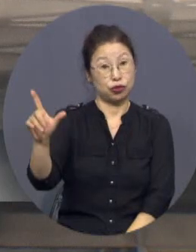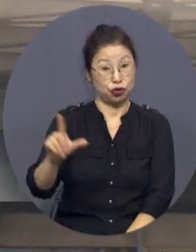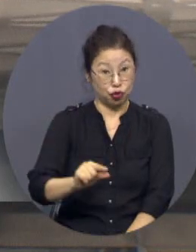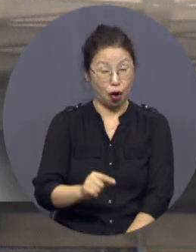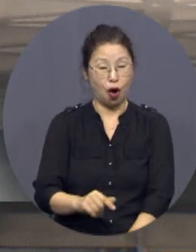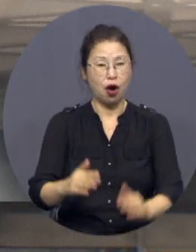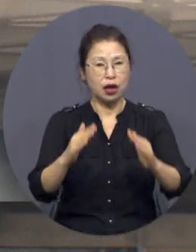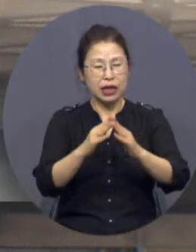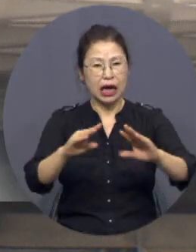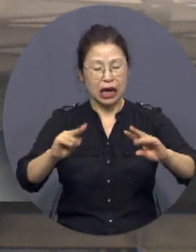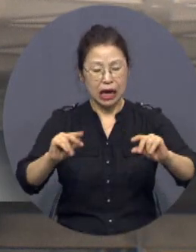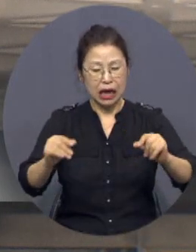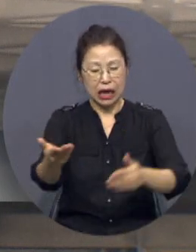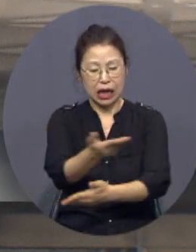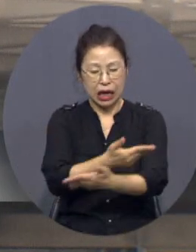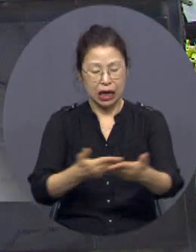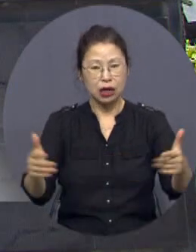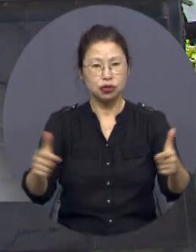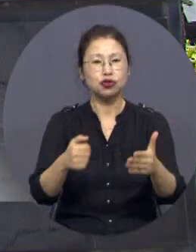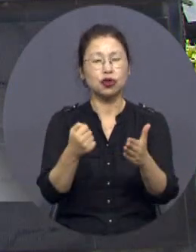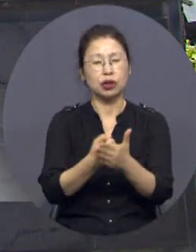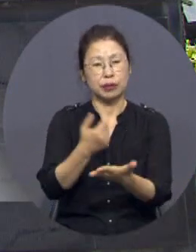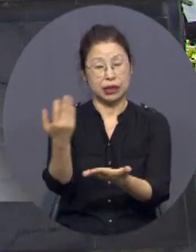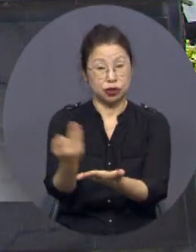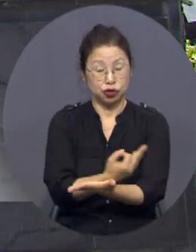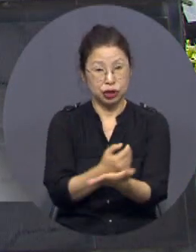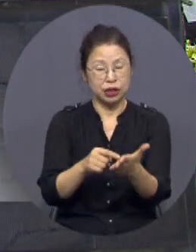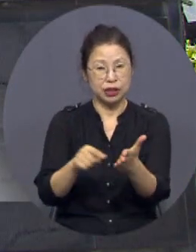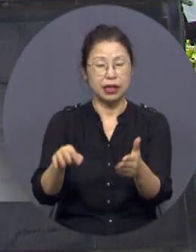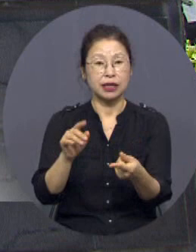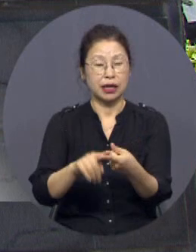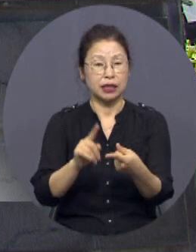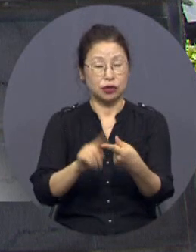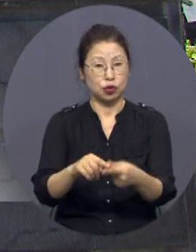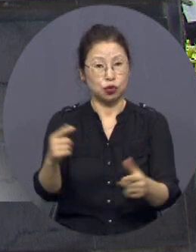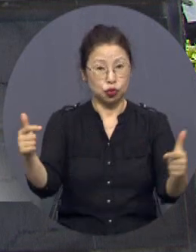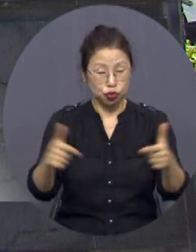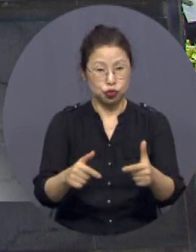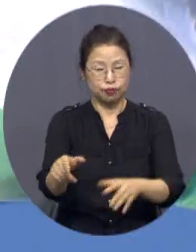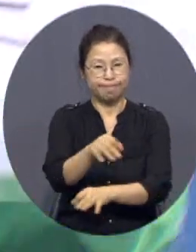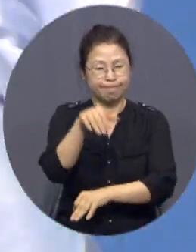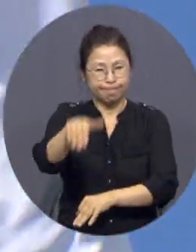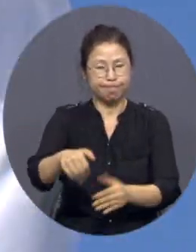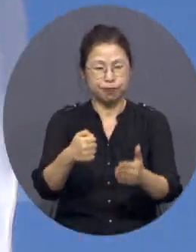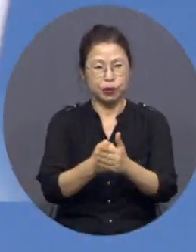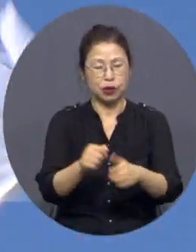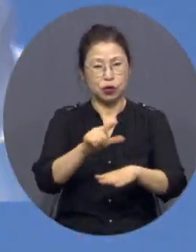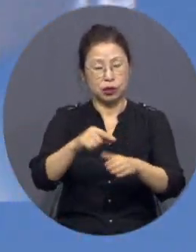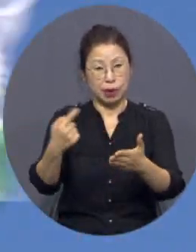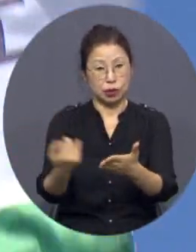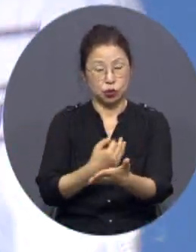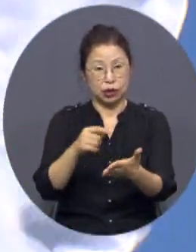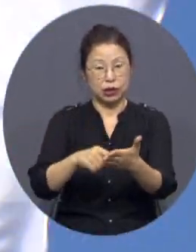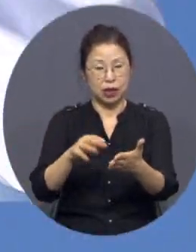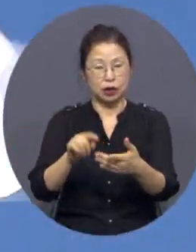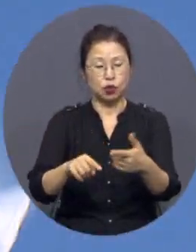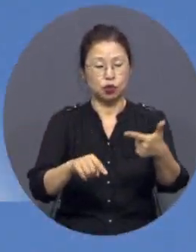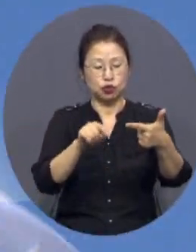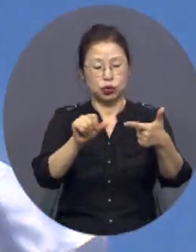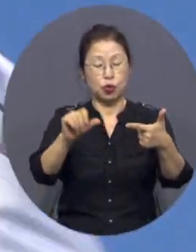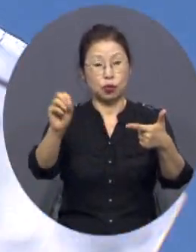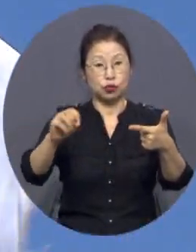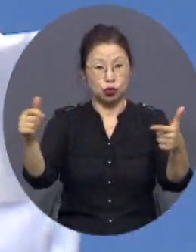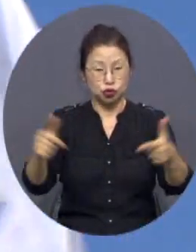특히 부동산 거래 감소로 취득세 징수액은 22%나 줄었고, 경기 침체로 지방소득세도 5.6%